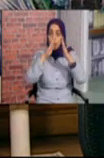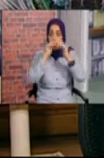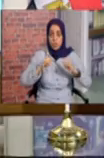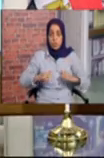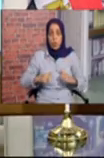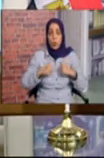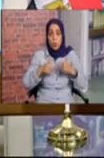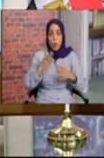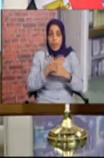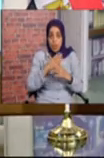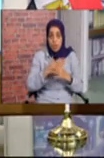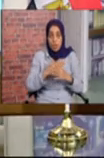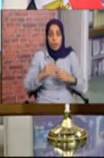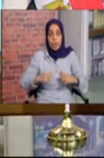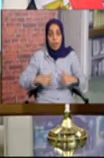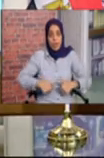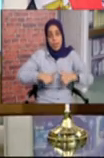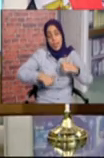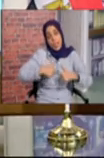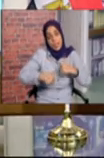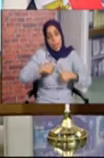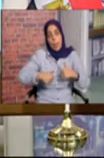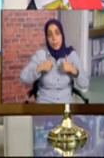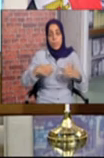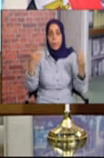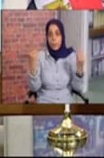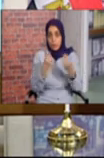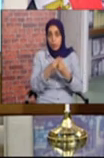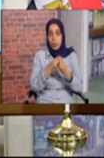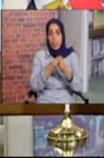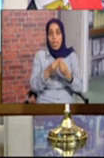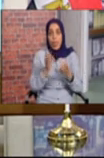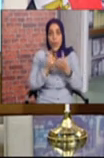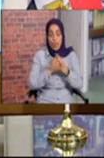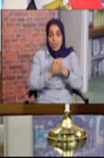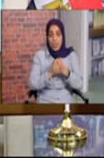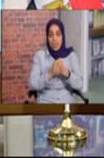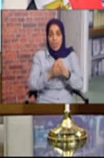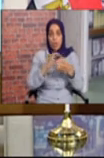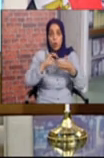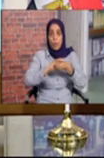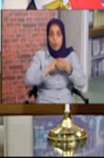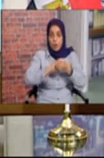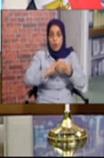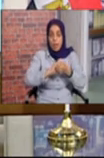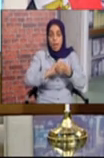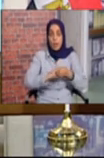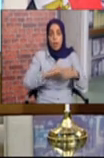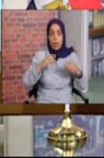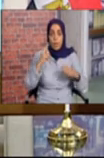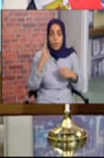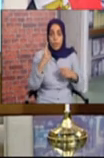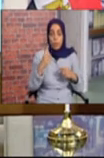وهو عشان عامل كمان النجاح ده بسبب التيم وورك لو اي عمل فيه تيم وورك واحد